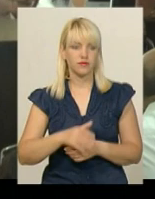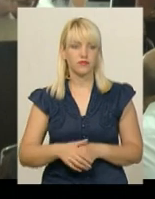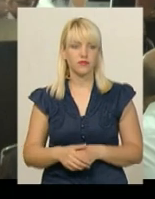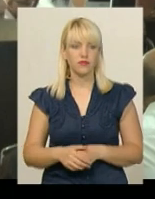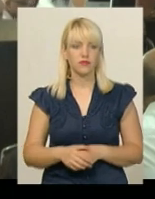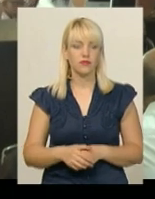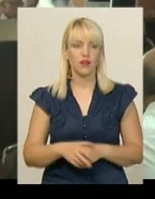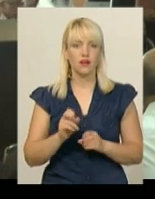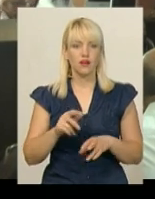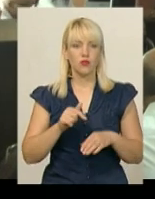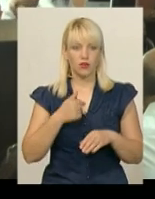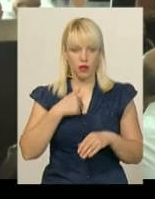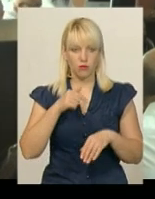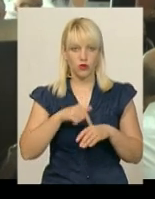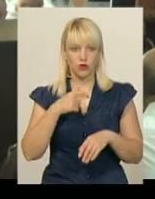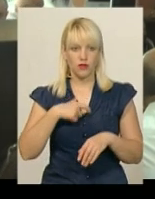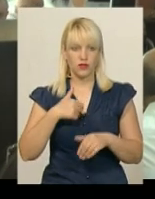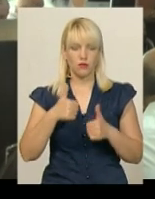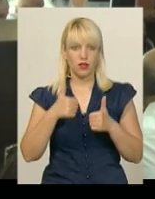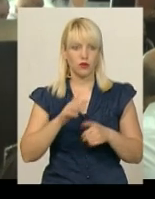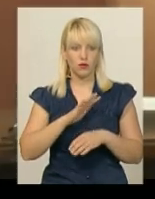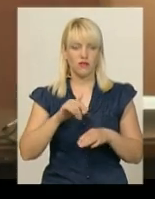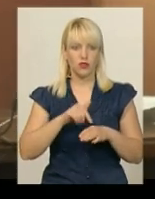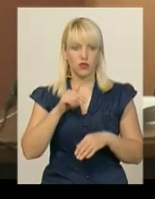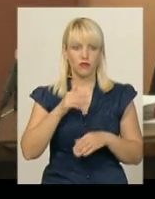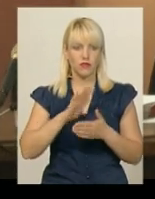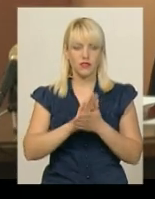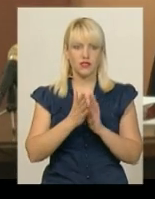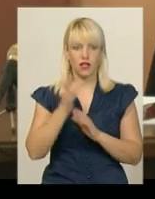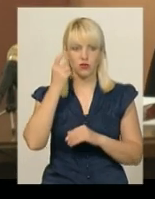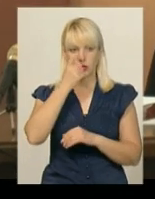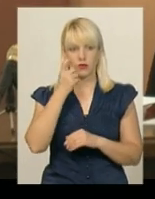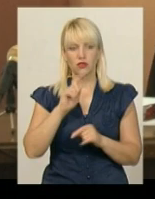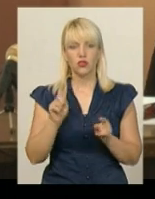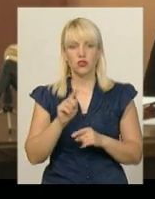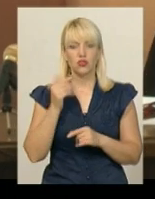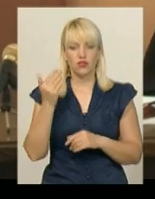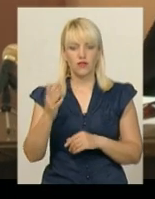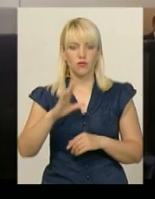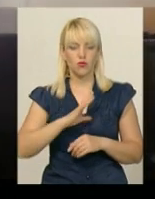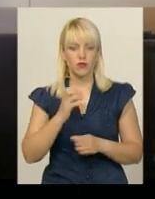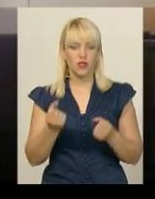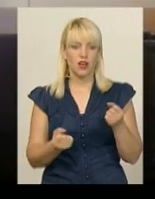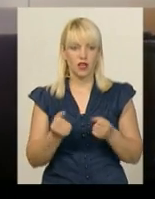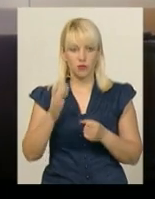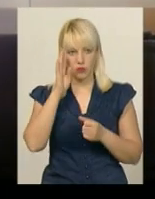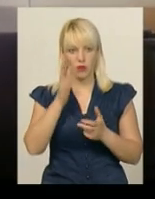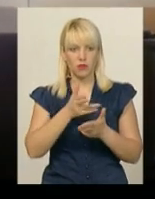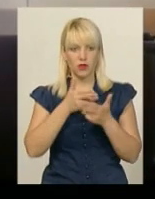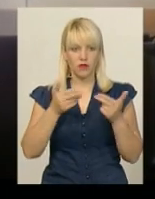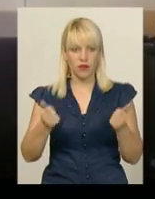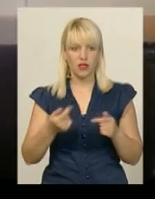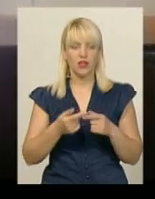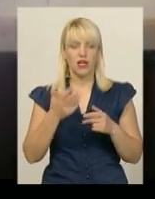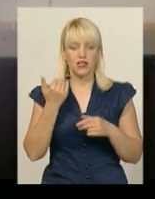вечір? Я почував себе добре і не відчував стану сп'яніння. Те, що саме він був за кермом автівки, підозрюваний підтвердив. За його